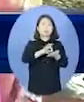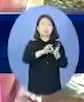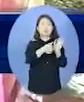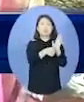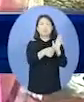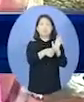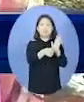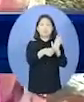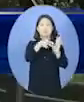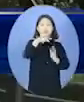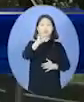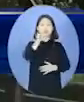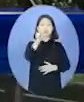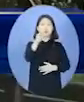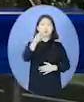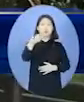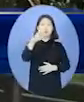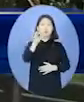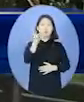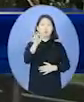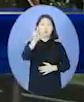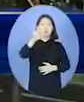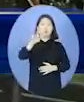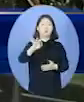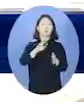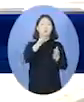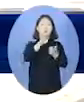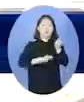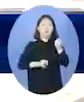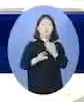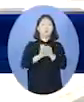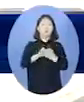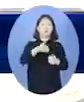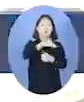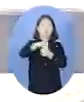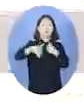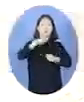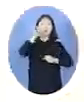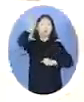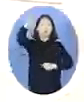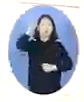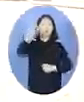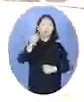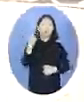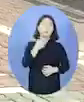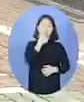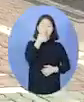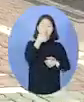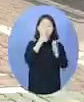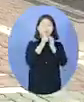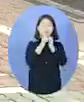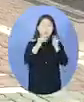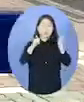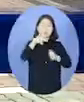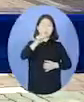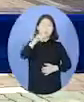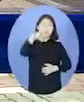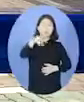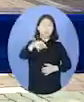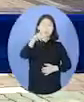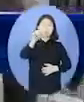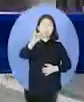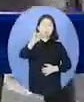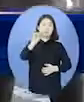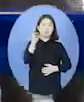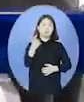재활용품을 수집하고 이를 판매해 환경운동을 몸소 실천하는 기회도 마련했습니다. 수강생 자치회는 이날